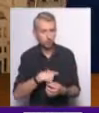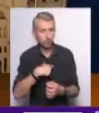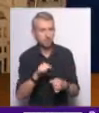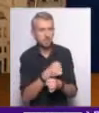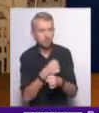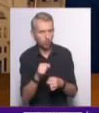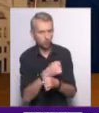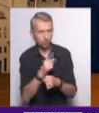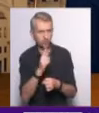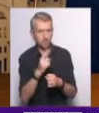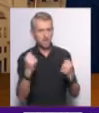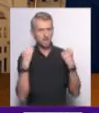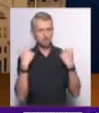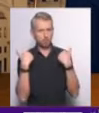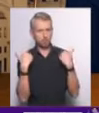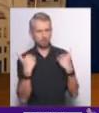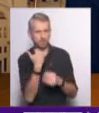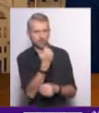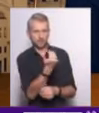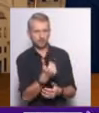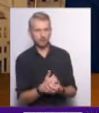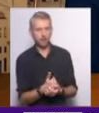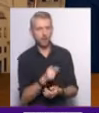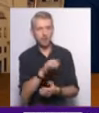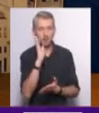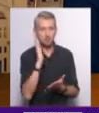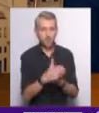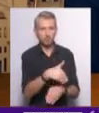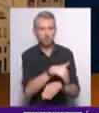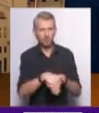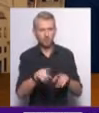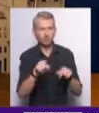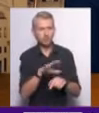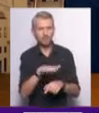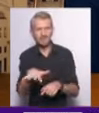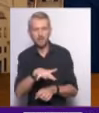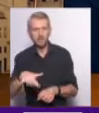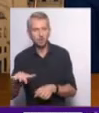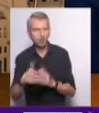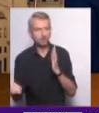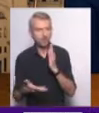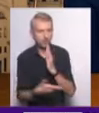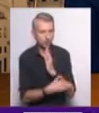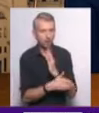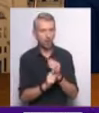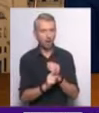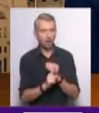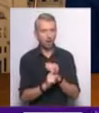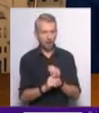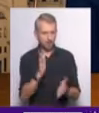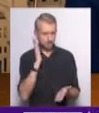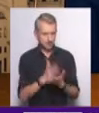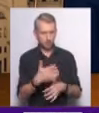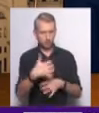бійкою спортсмени-забудовника Тітушки, які прямо на вулиці, навіть не на території вирубки, не на території за парканом, а прямо